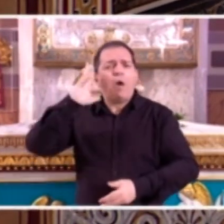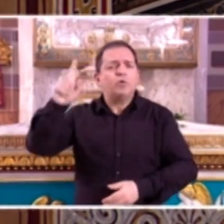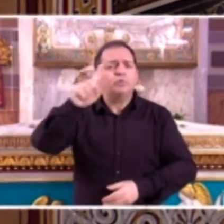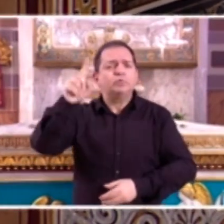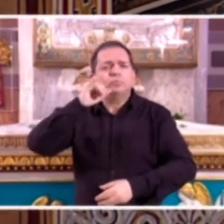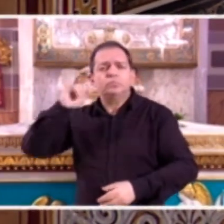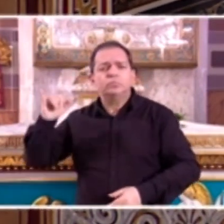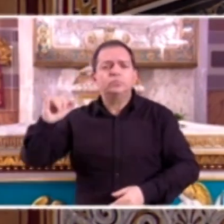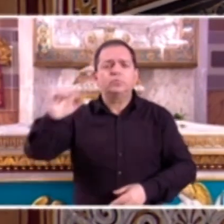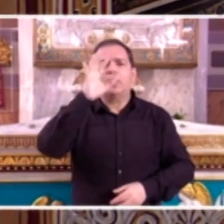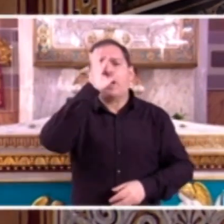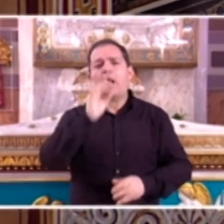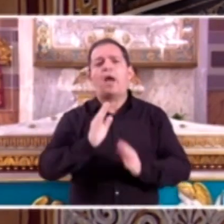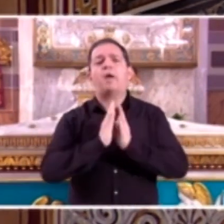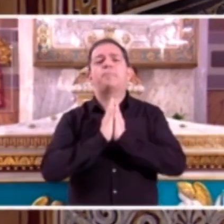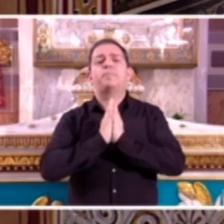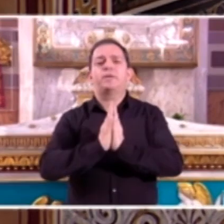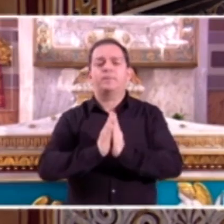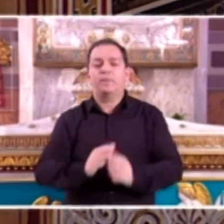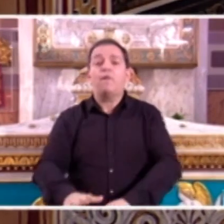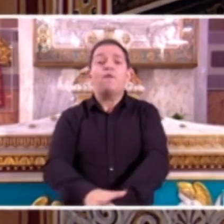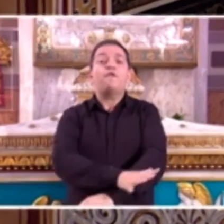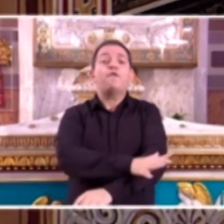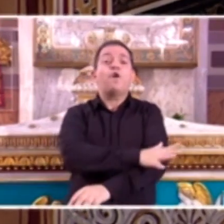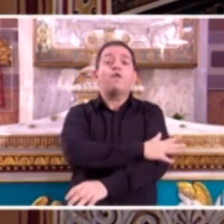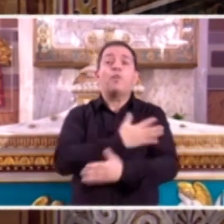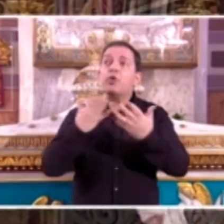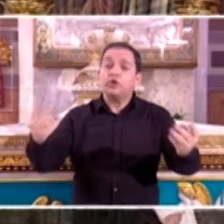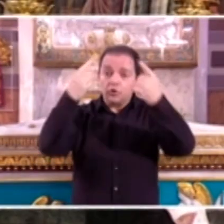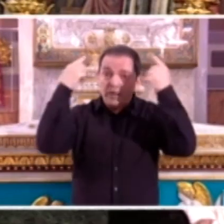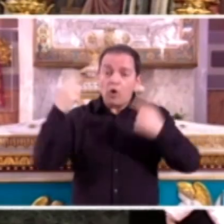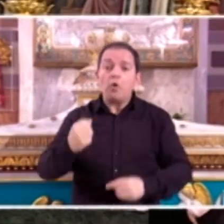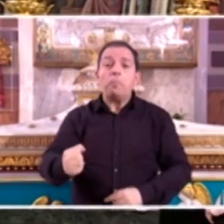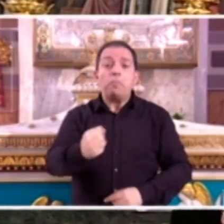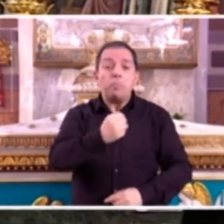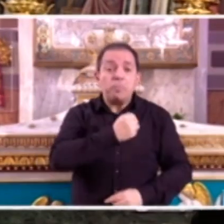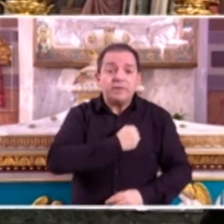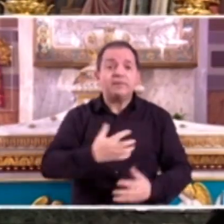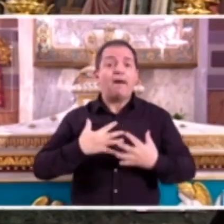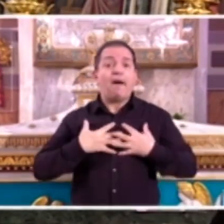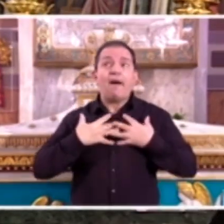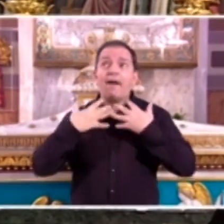Αμήν». Με τα φόβου Θεού, πίστεως και αγάπης προσέλθετε.